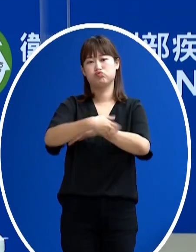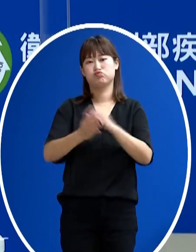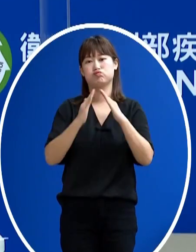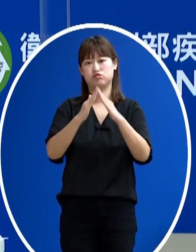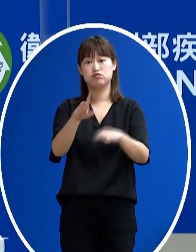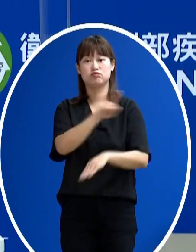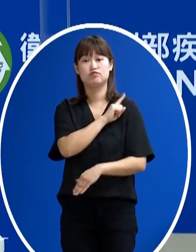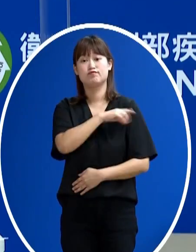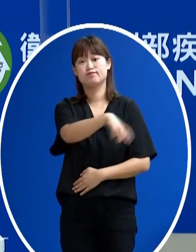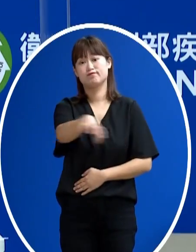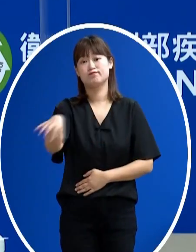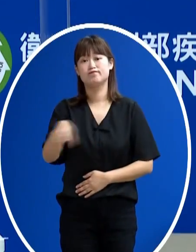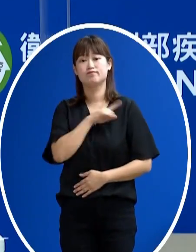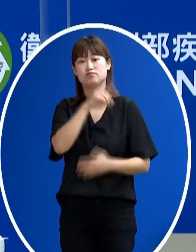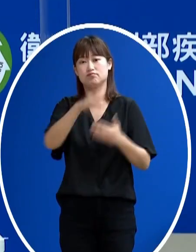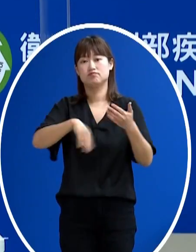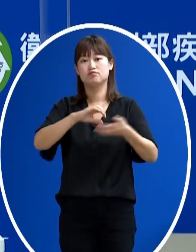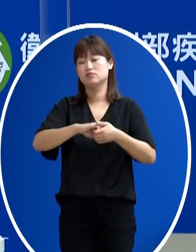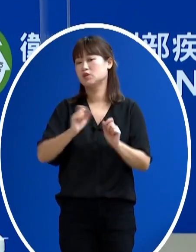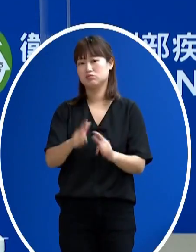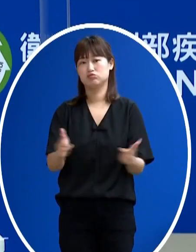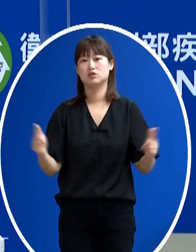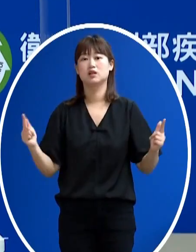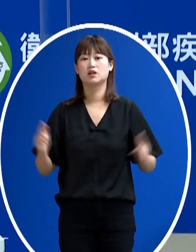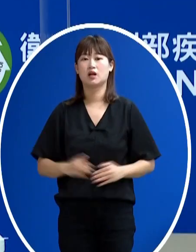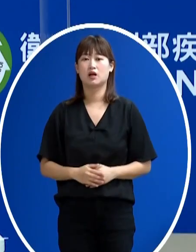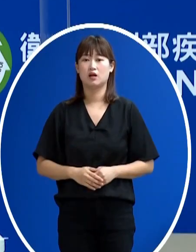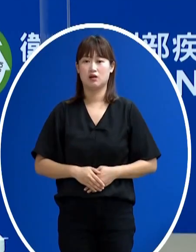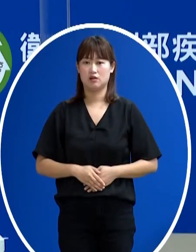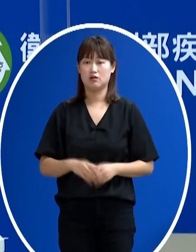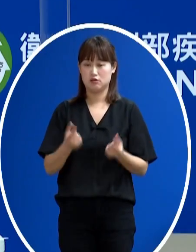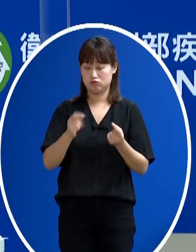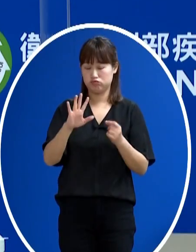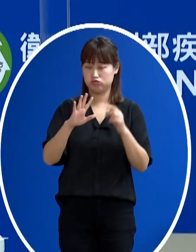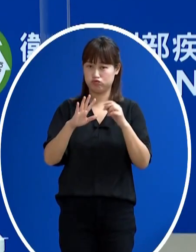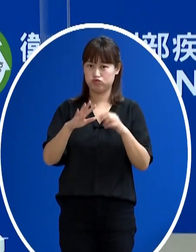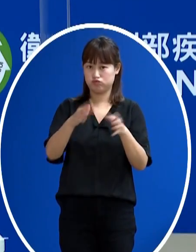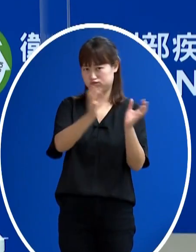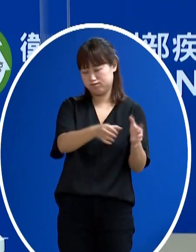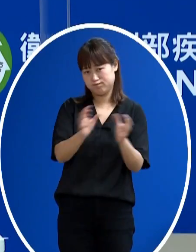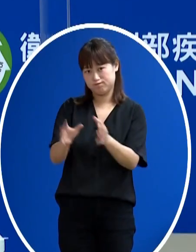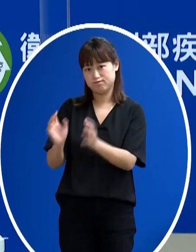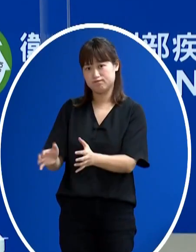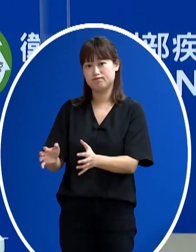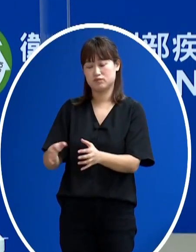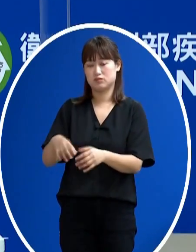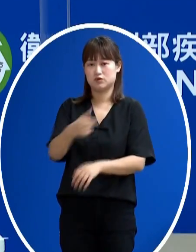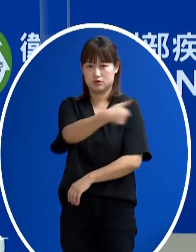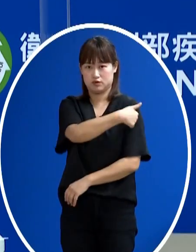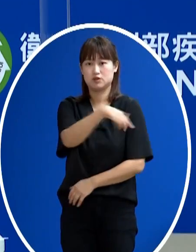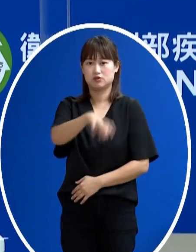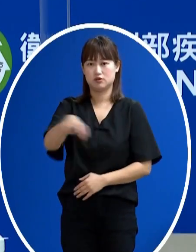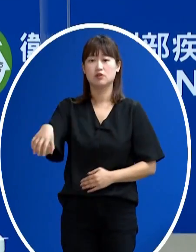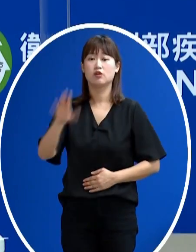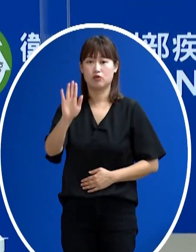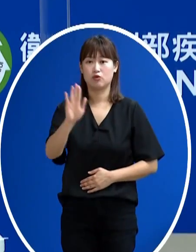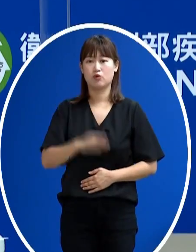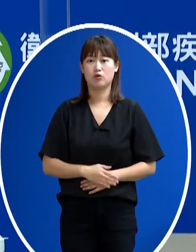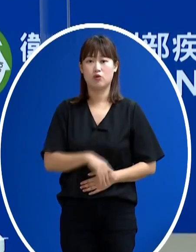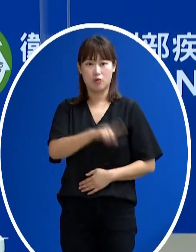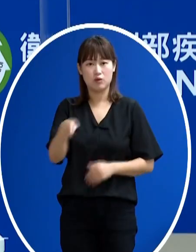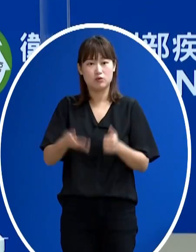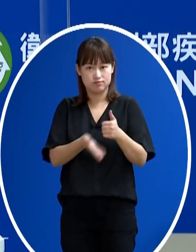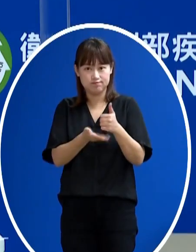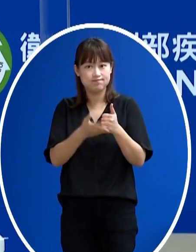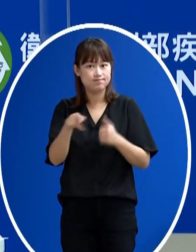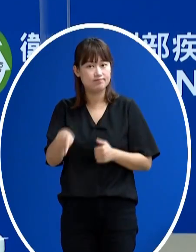比如说有些县市他们可能也已经在捷运站这边也有设站了哦。那我们都非常鼓励这